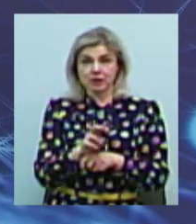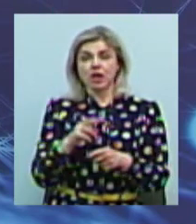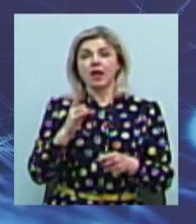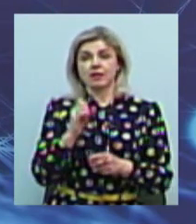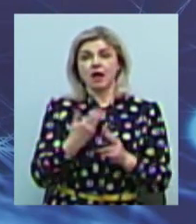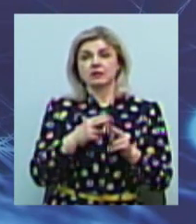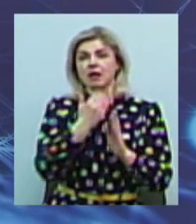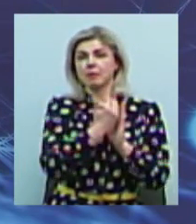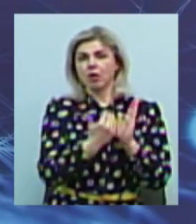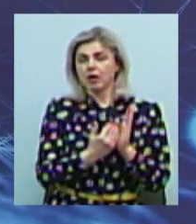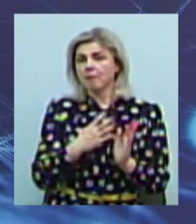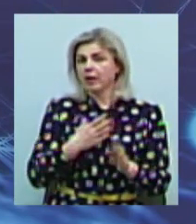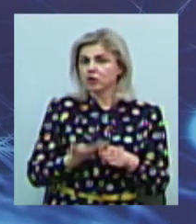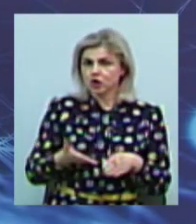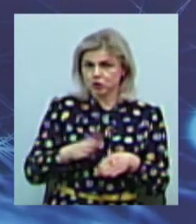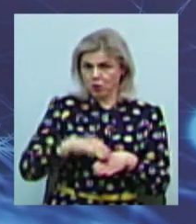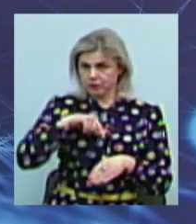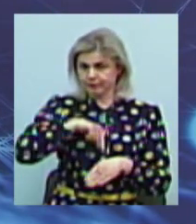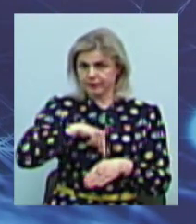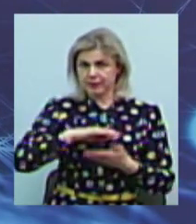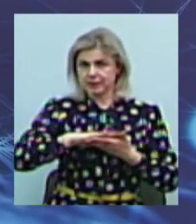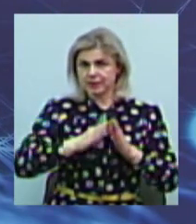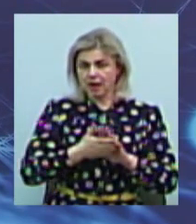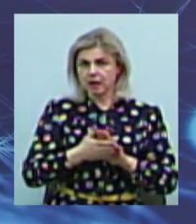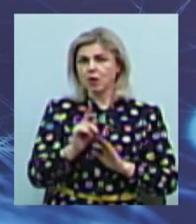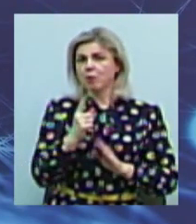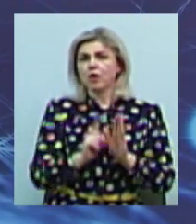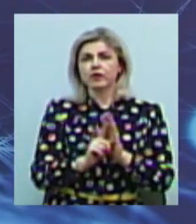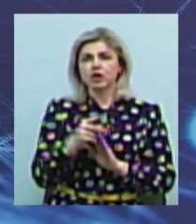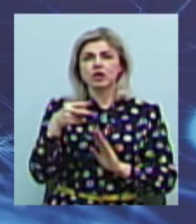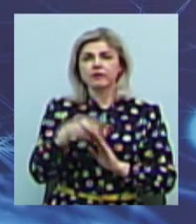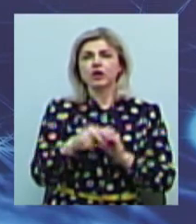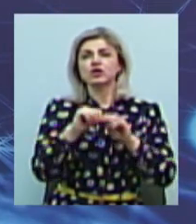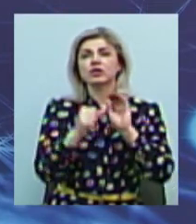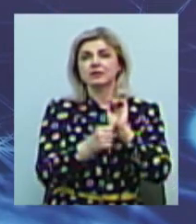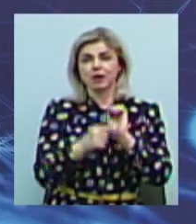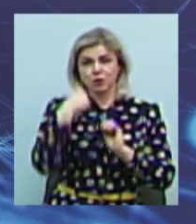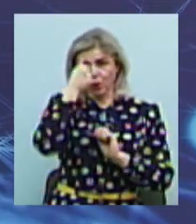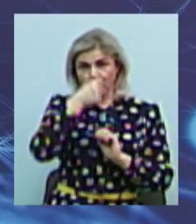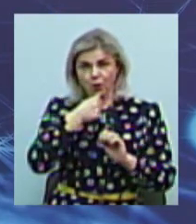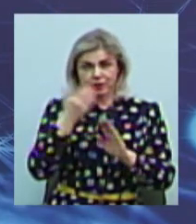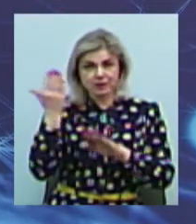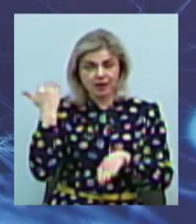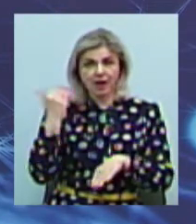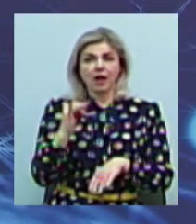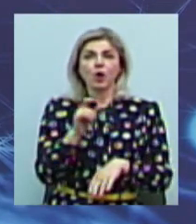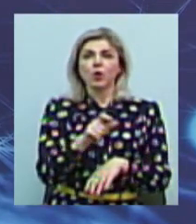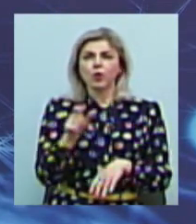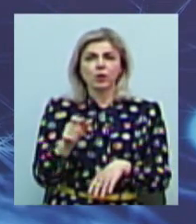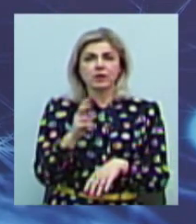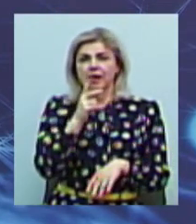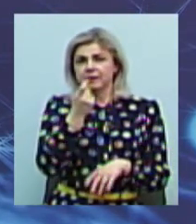дуже тяжкому стані, тому що починався він ще в 2016 році, і люди ще не зовсім